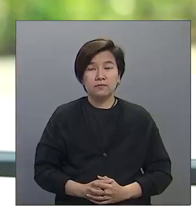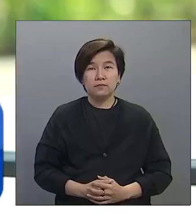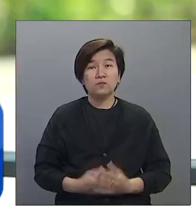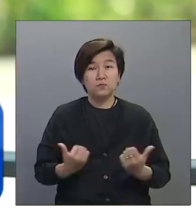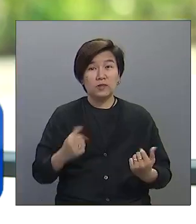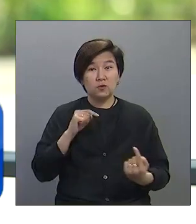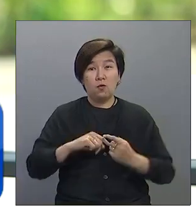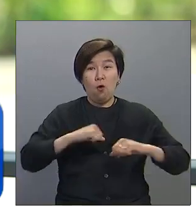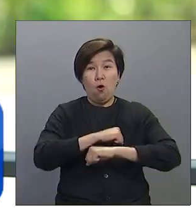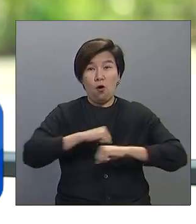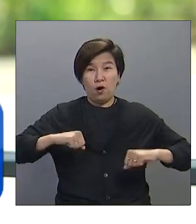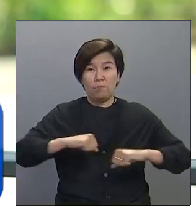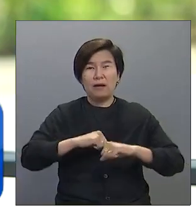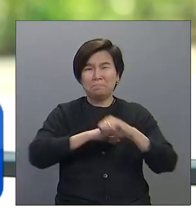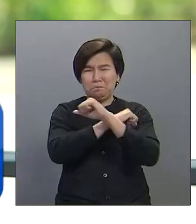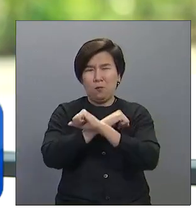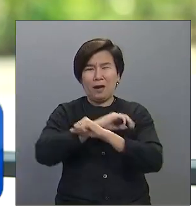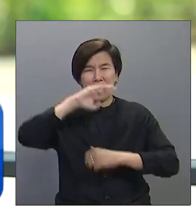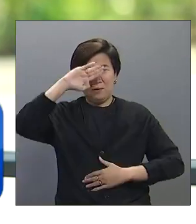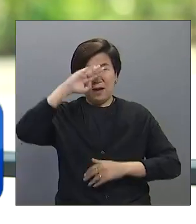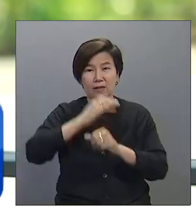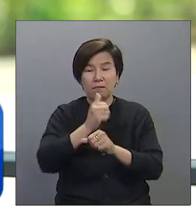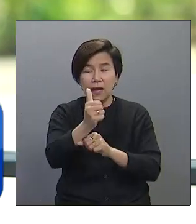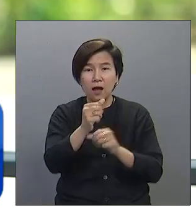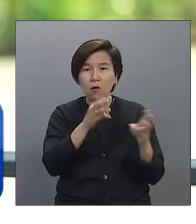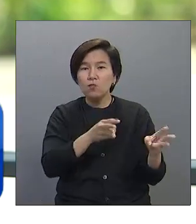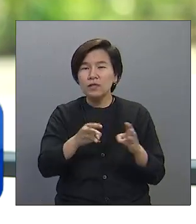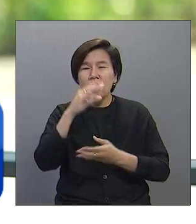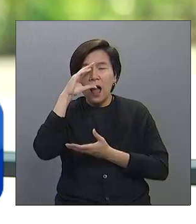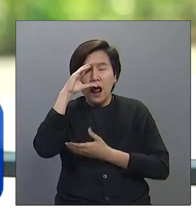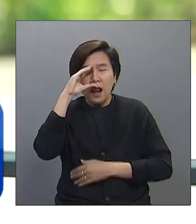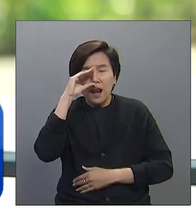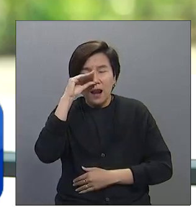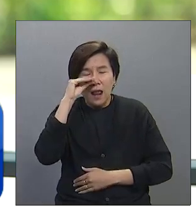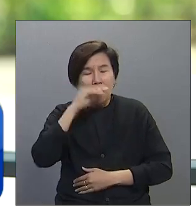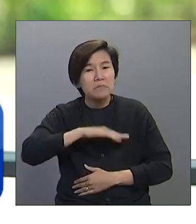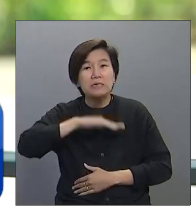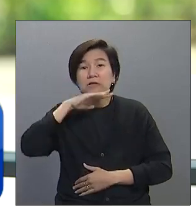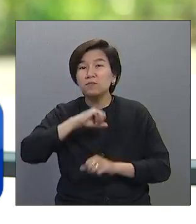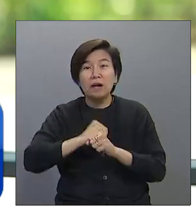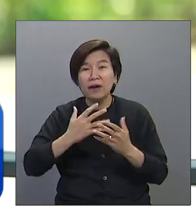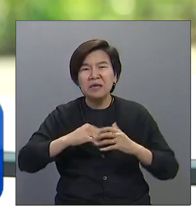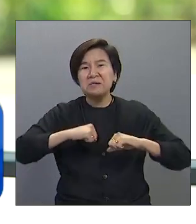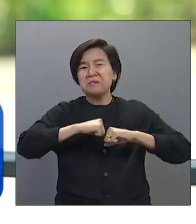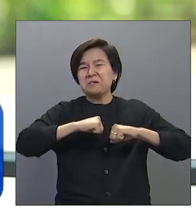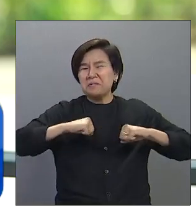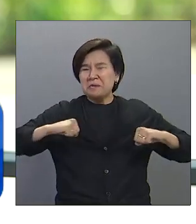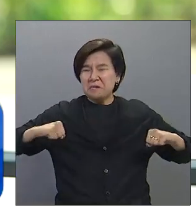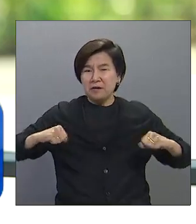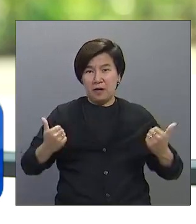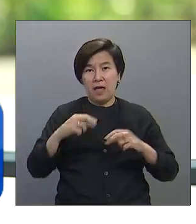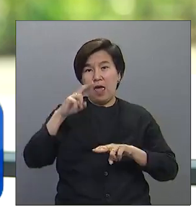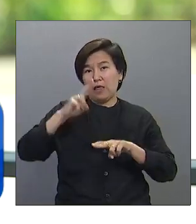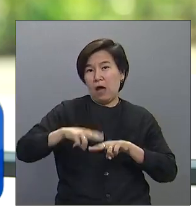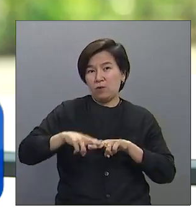ช่วงออกกำลังเป็นยาวันนี้นะคะเรามาหลับสนิทด้วยการฝึกยืดเหยียดกันนะคะวันนี้ขอเตรียมอุปกรณ์ใช้เก้าอี้1